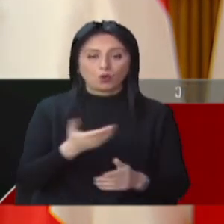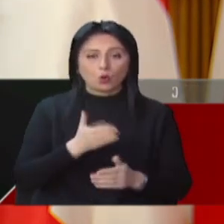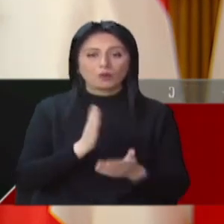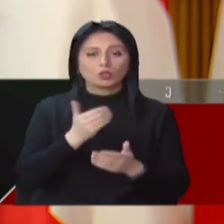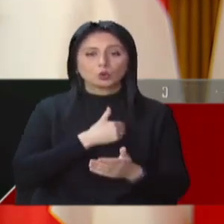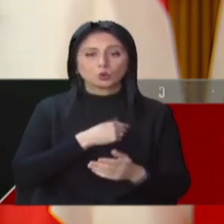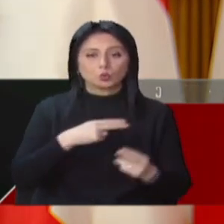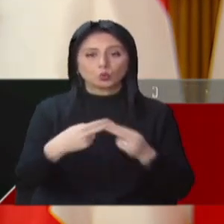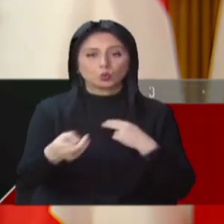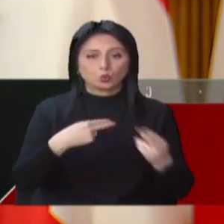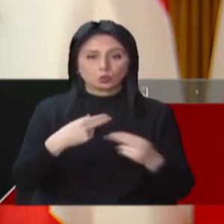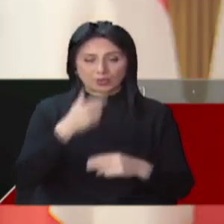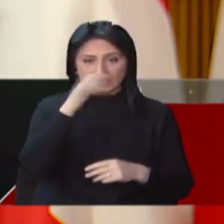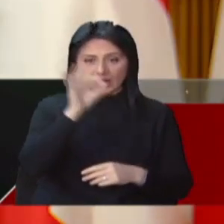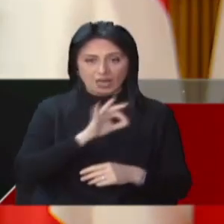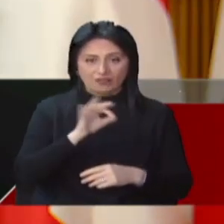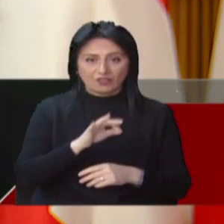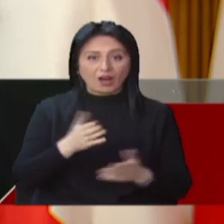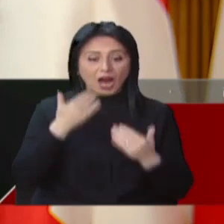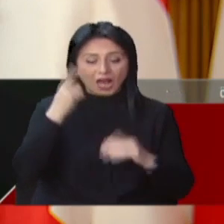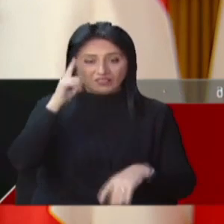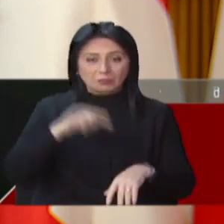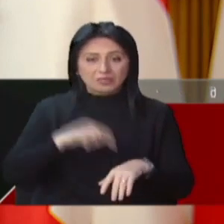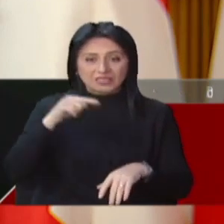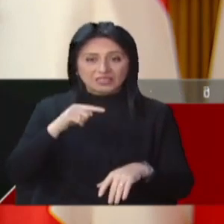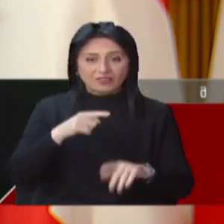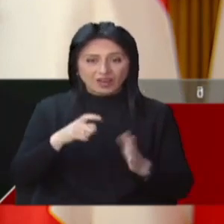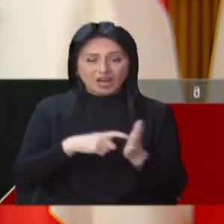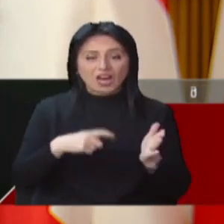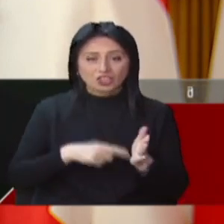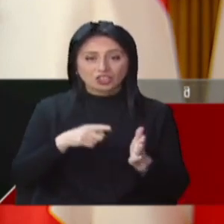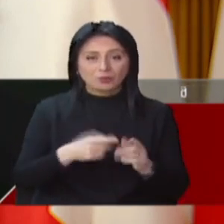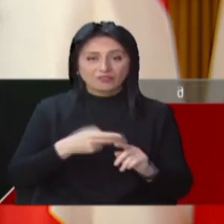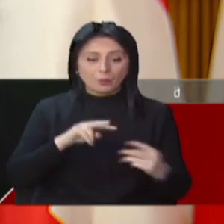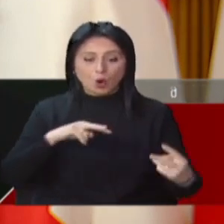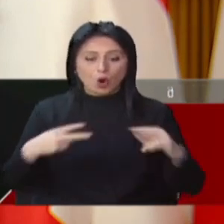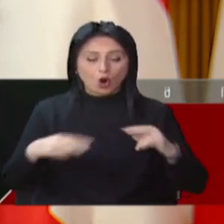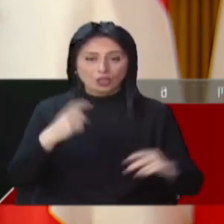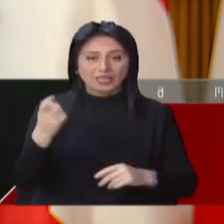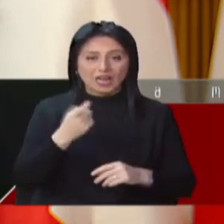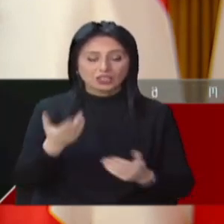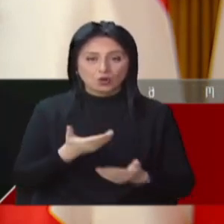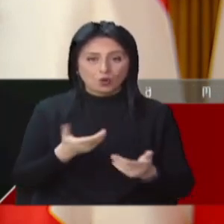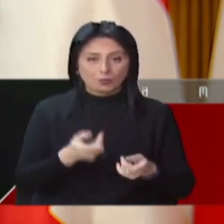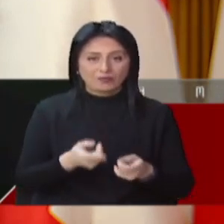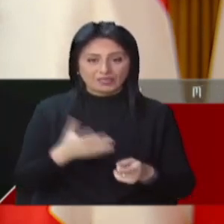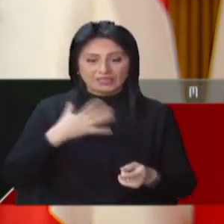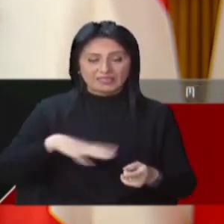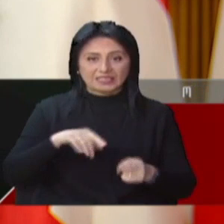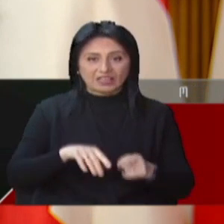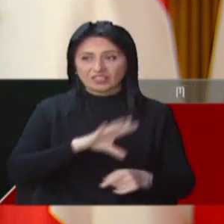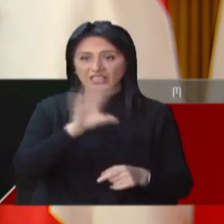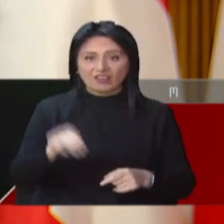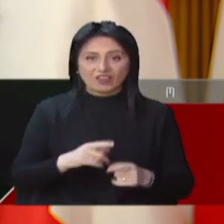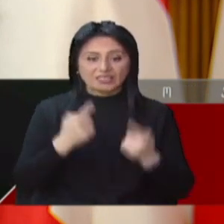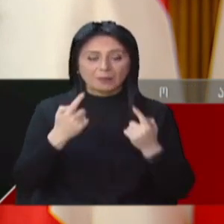romelsats sus shurizieba Saakashvilze. Advili misakhvedri da gasashifria im koordinatsiis kharisqi, romelits sakartveloshi